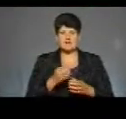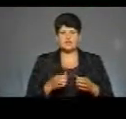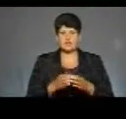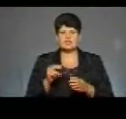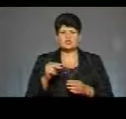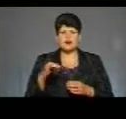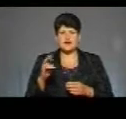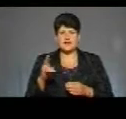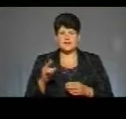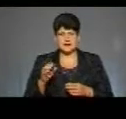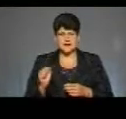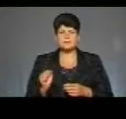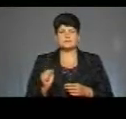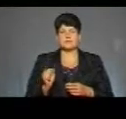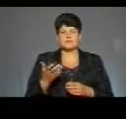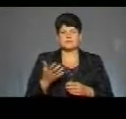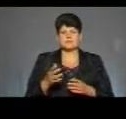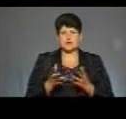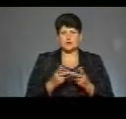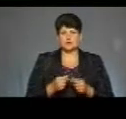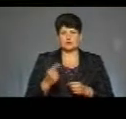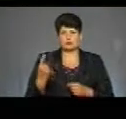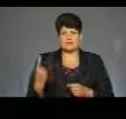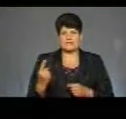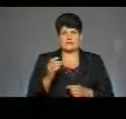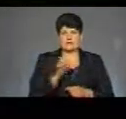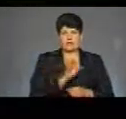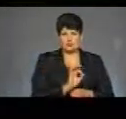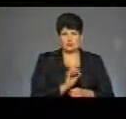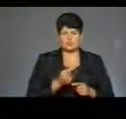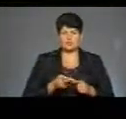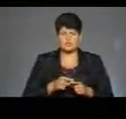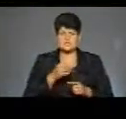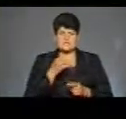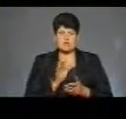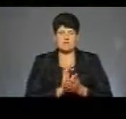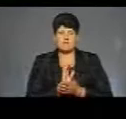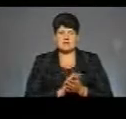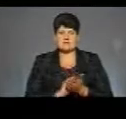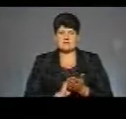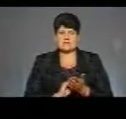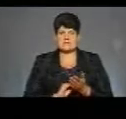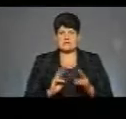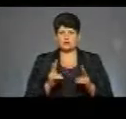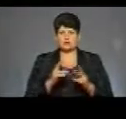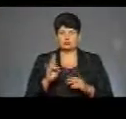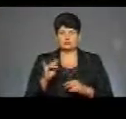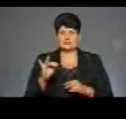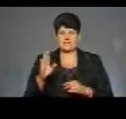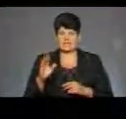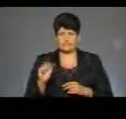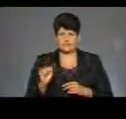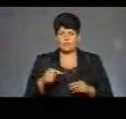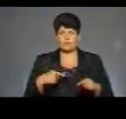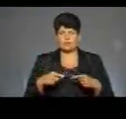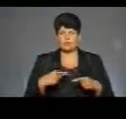з Петропавлівської Борщагівки з рахунком 1-0. Про це повідомив прес-секретар футбольного клубу «Нива» Андрій Тихий.